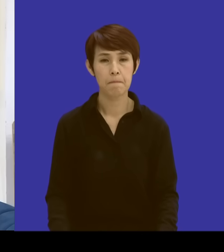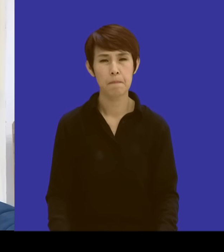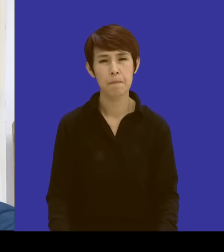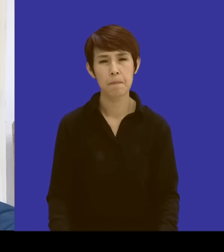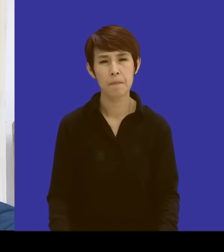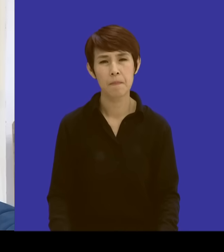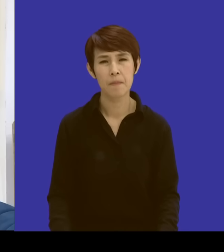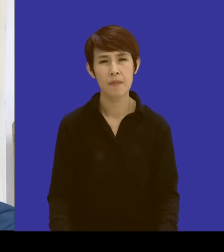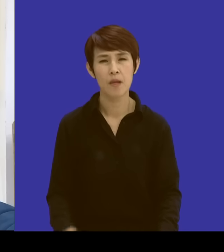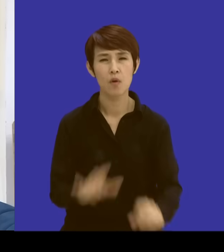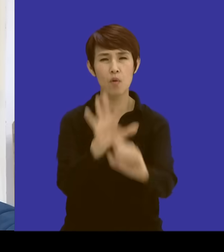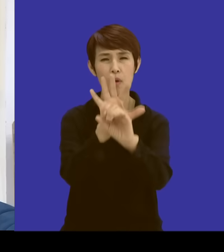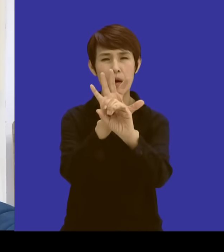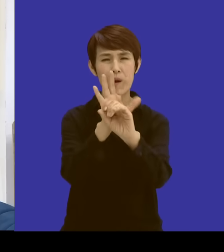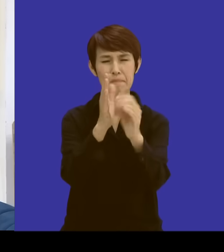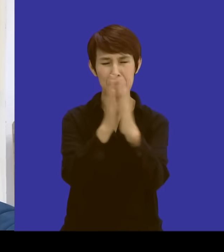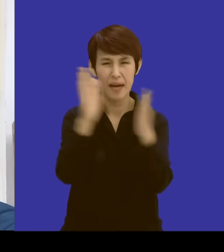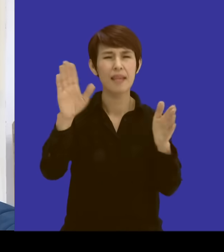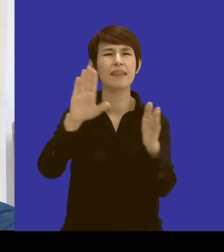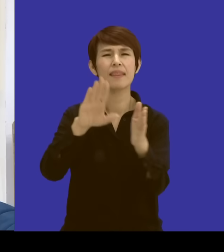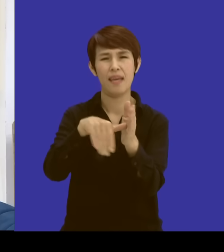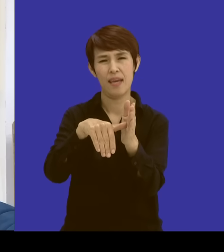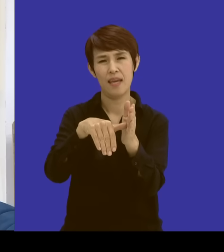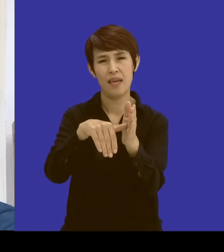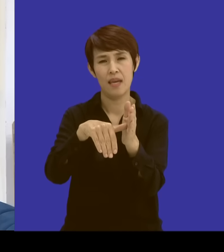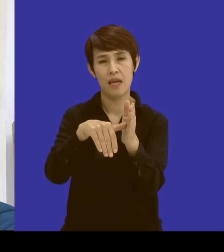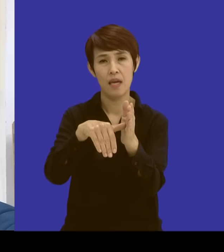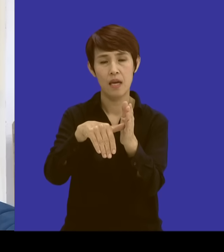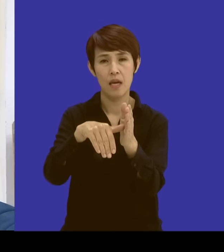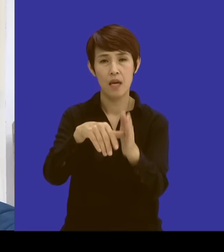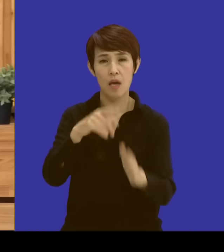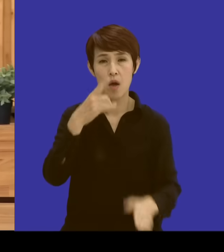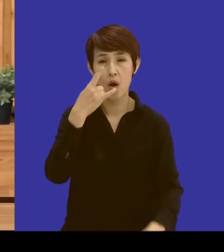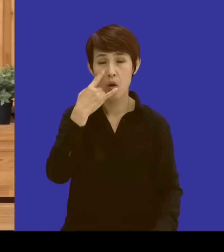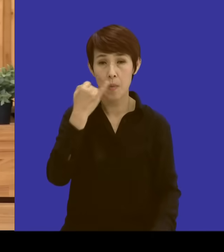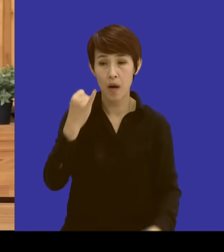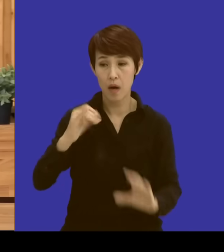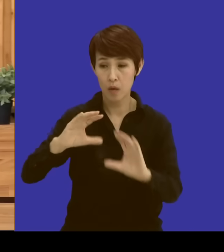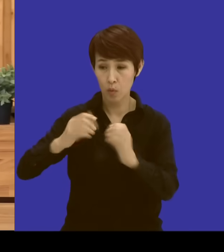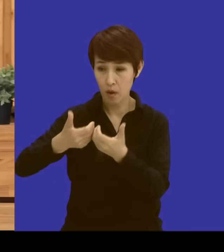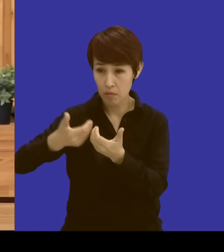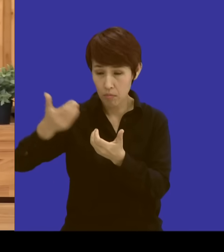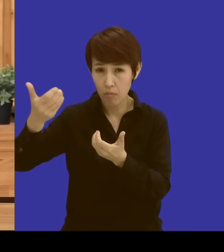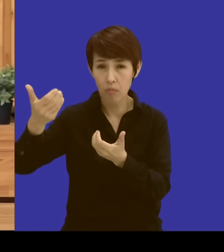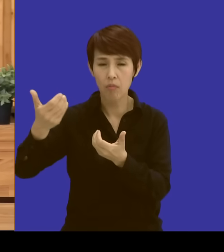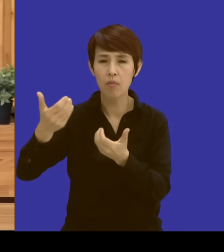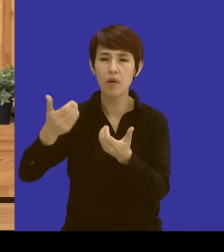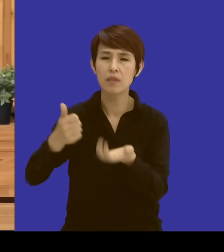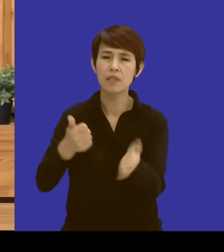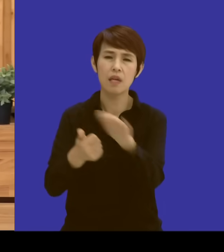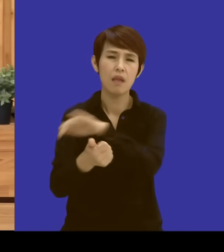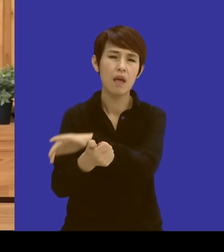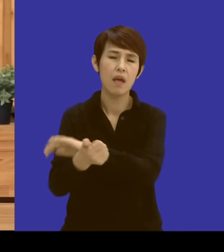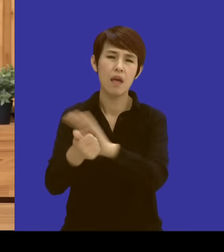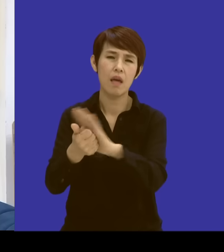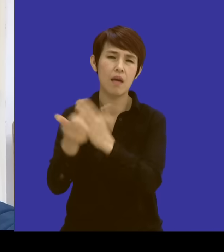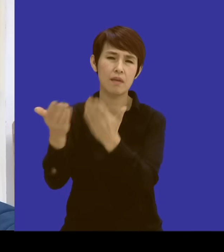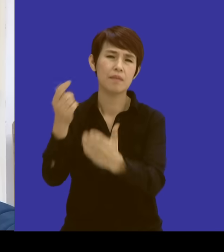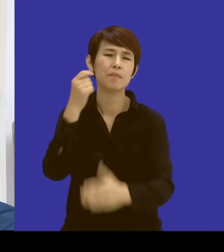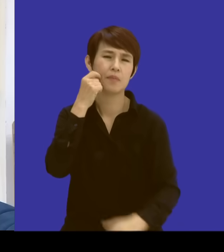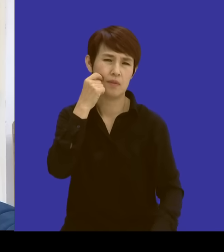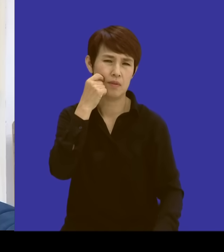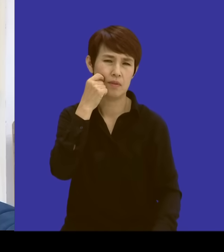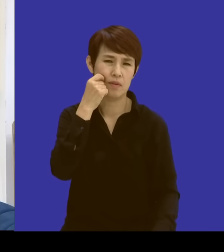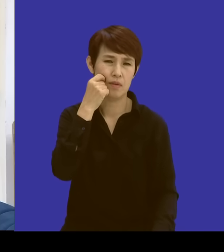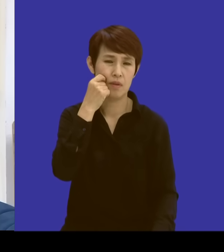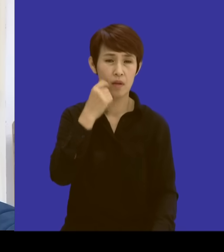딱 팬데믹 시작할 때여가지고요. 네. 장례식도 치르지 못했어요. 제일 힘들 때죠. 예. 맞아. 그러고 돌아가시고